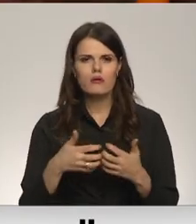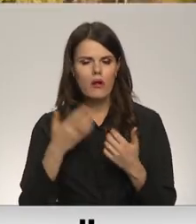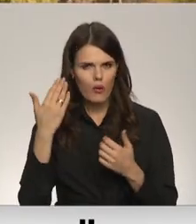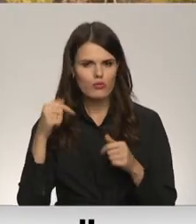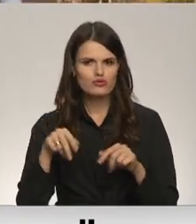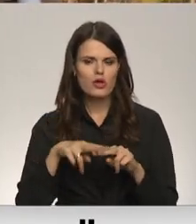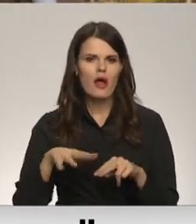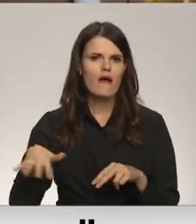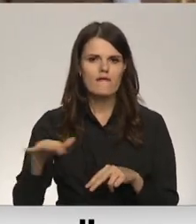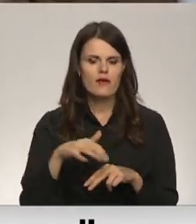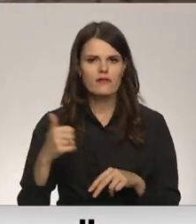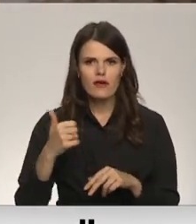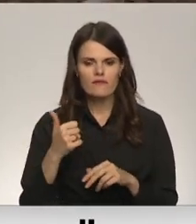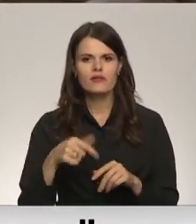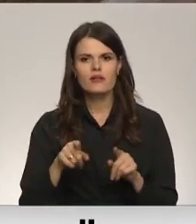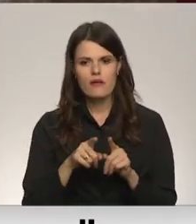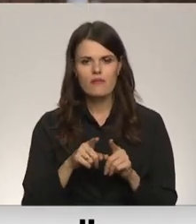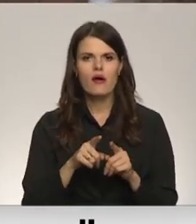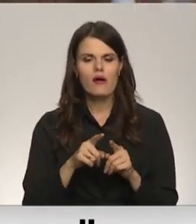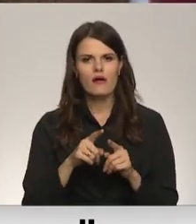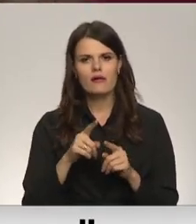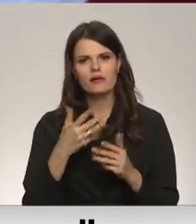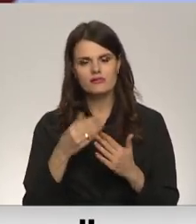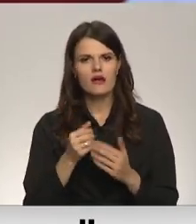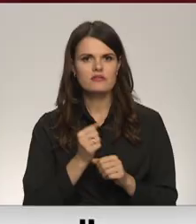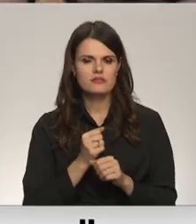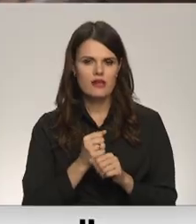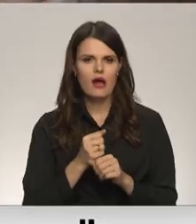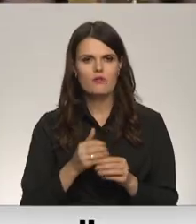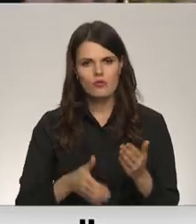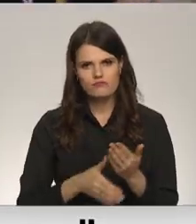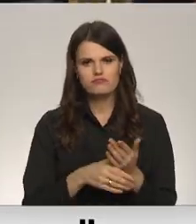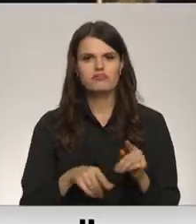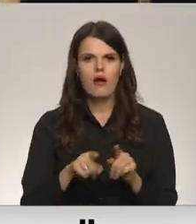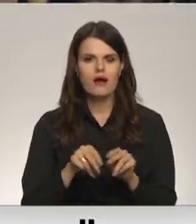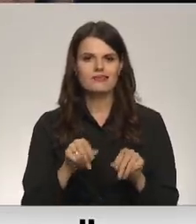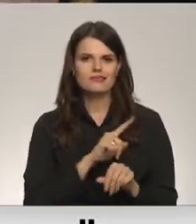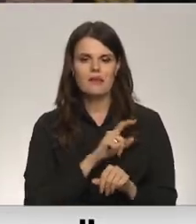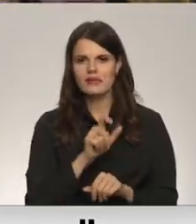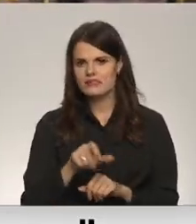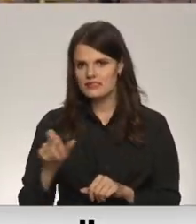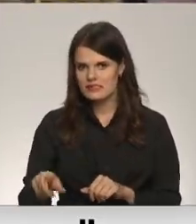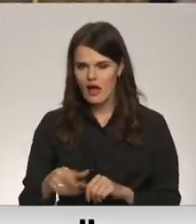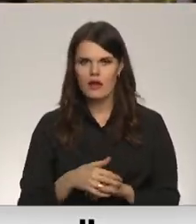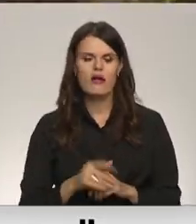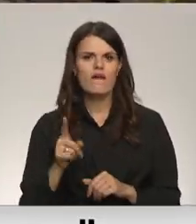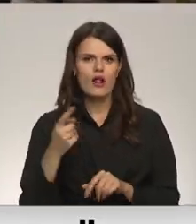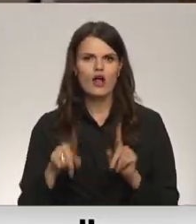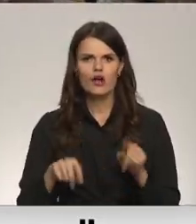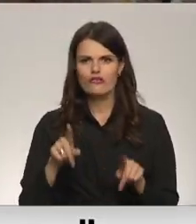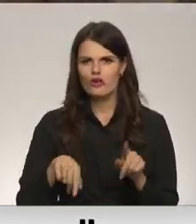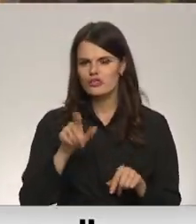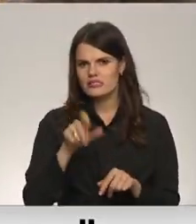Stompakos viņam top arī monogrāfija. Savu artavu sniegt gatavi arī zemessargi. Vēl daži cilvēki